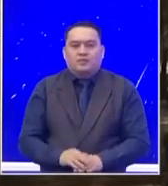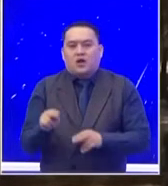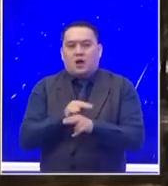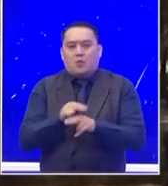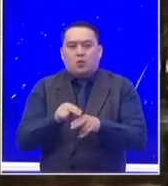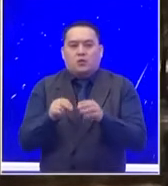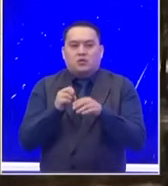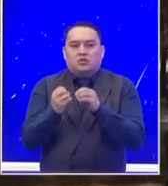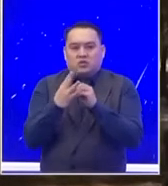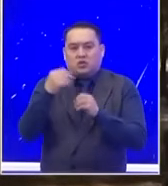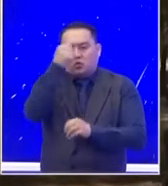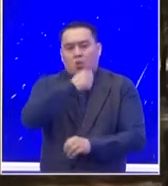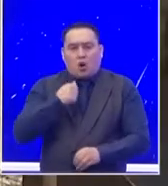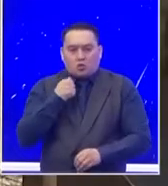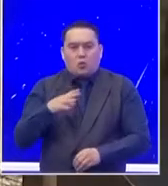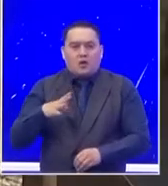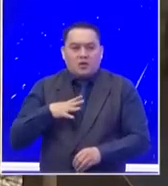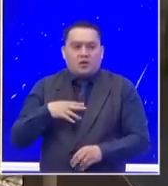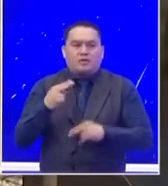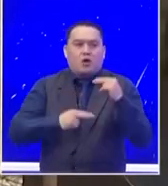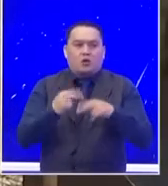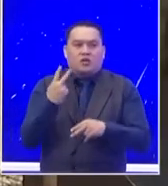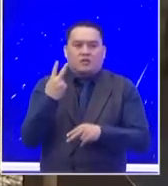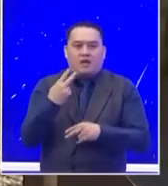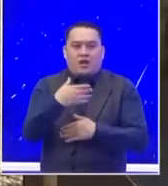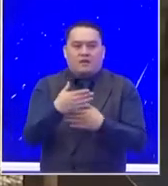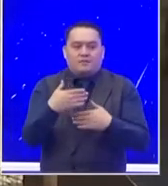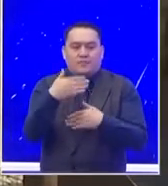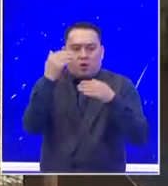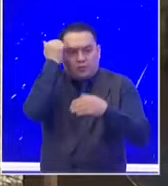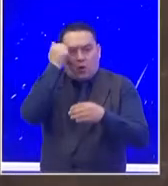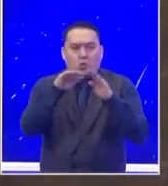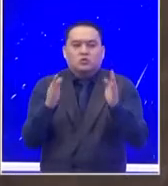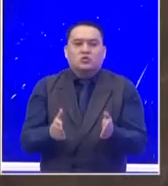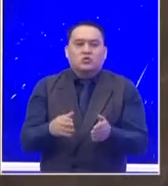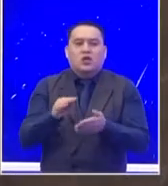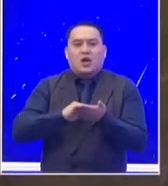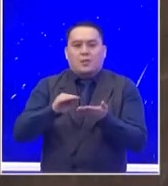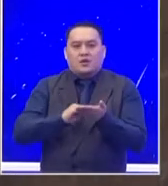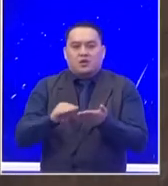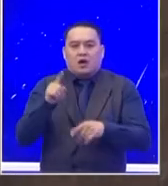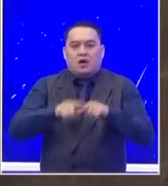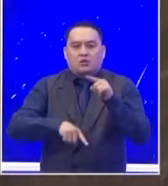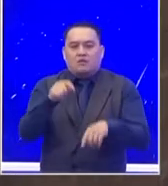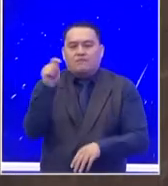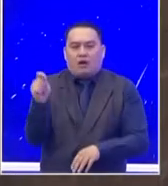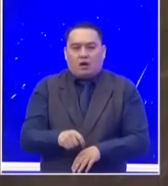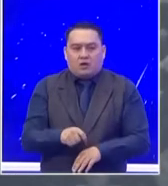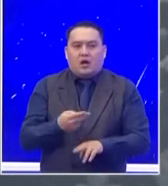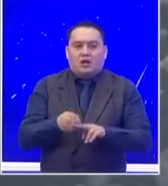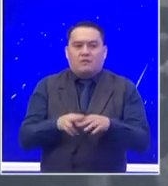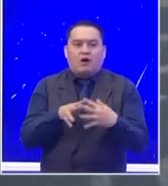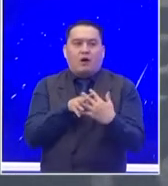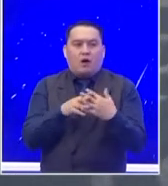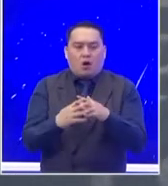в 2014 году. Тогда здесь возвели две мраморные доски с именами участников Великой Отечественной войны из этого